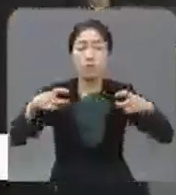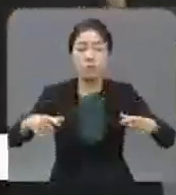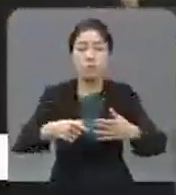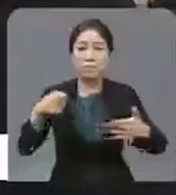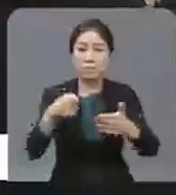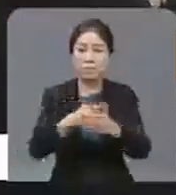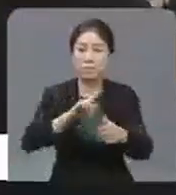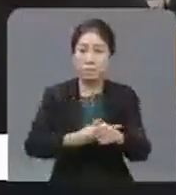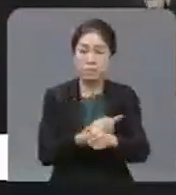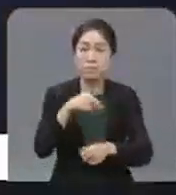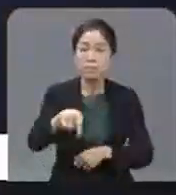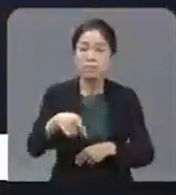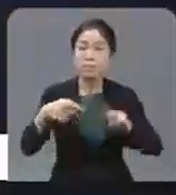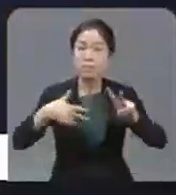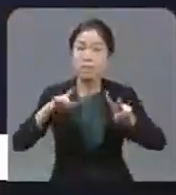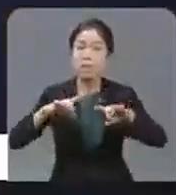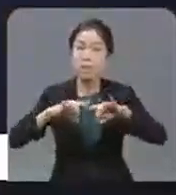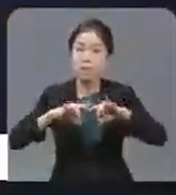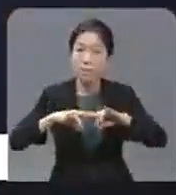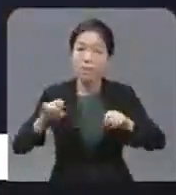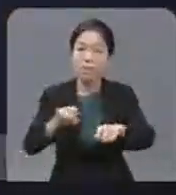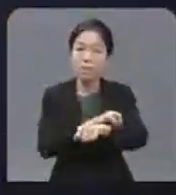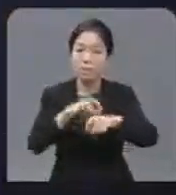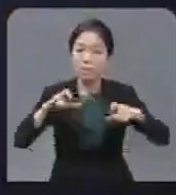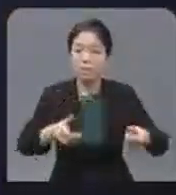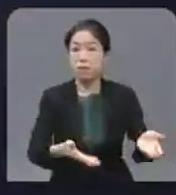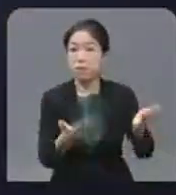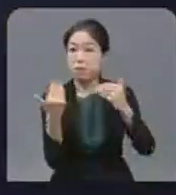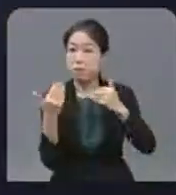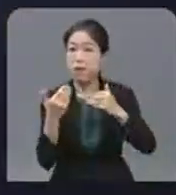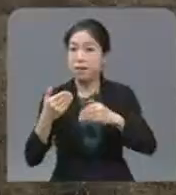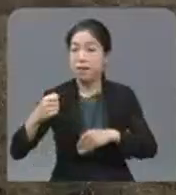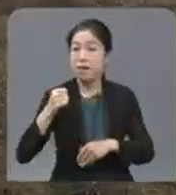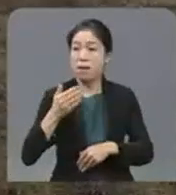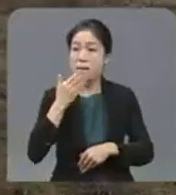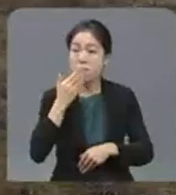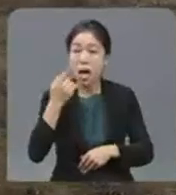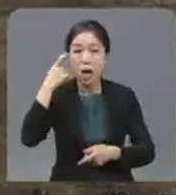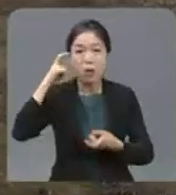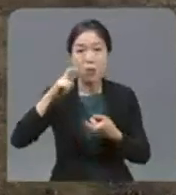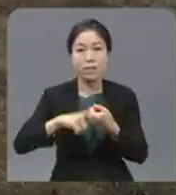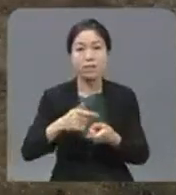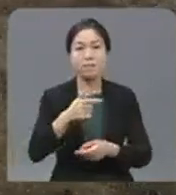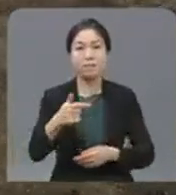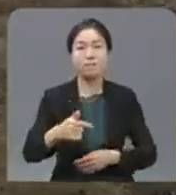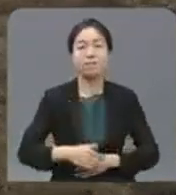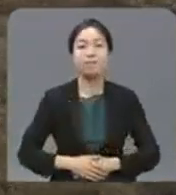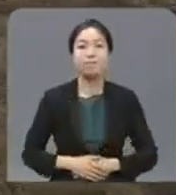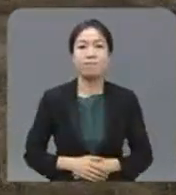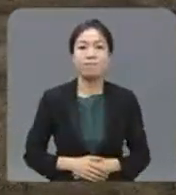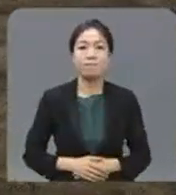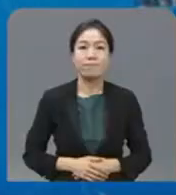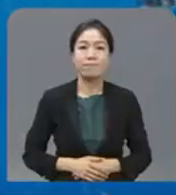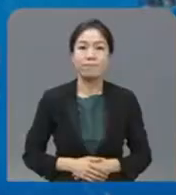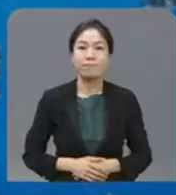지정으로 새만금의 2차전지 특화단지 유치에도 힘이 시릴지 주목됩니다 KBS 뉴스